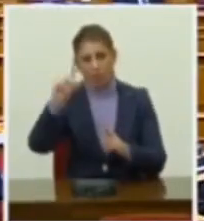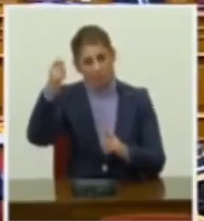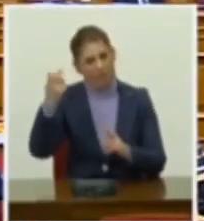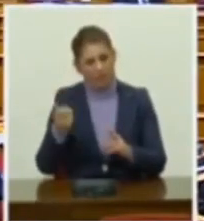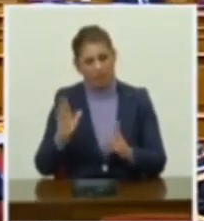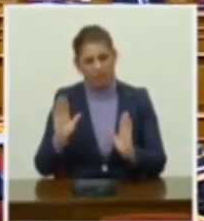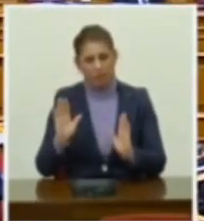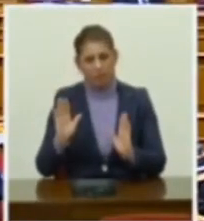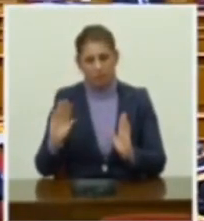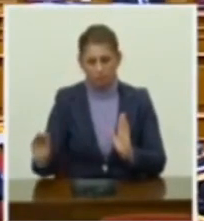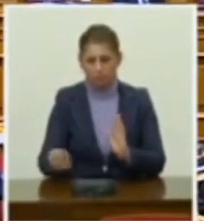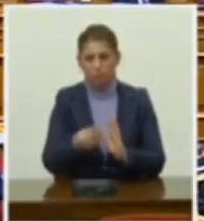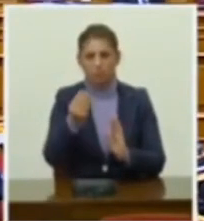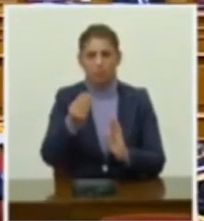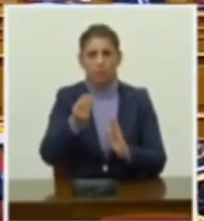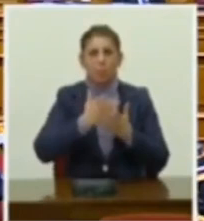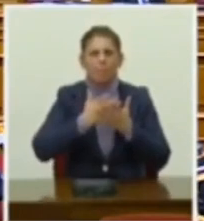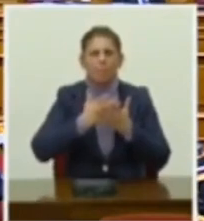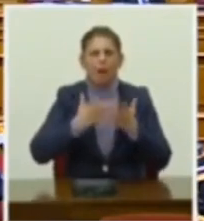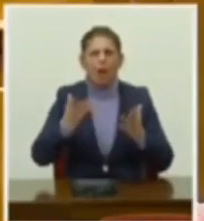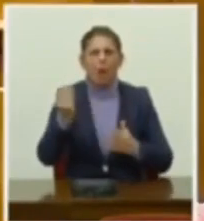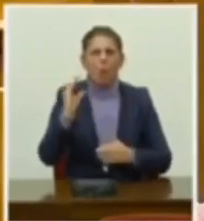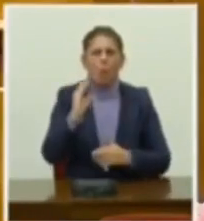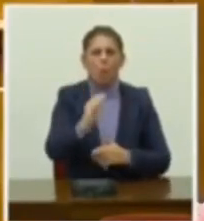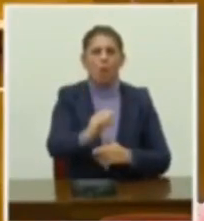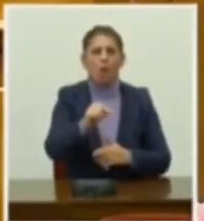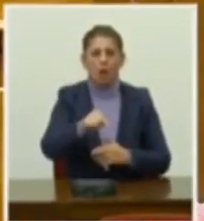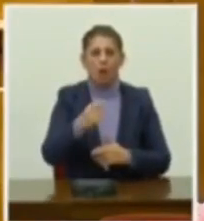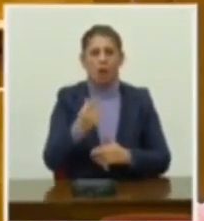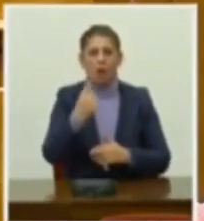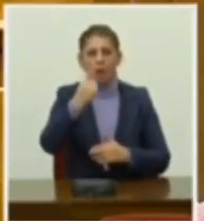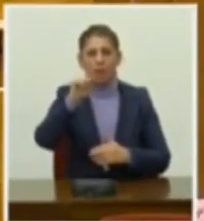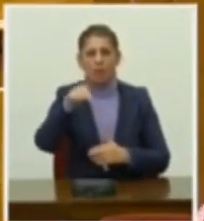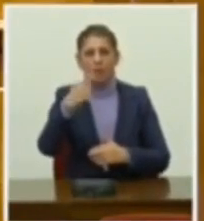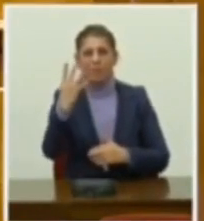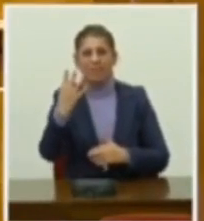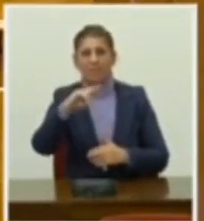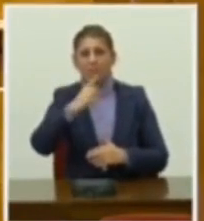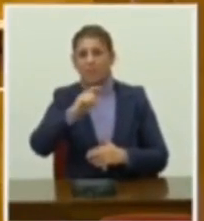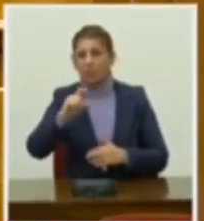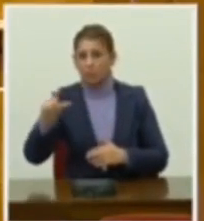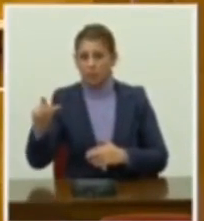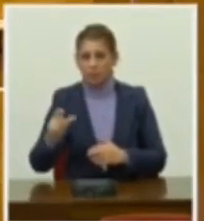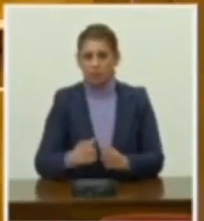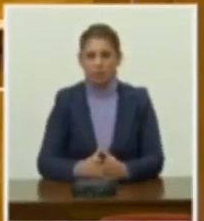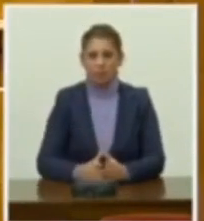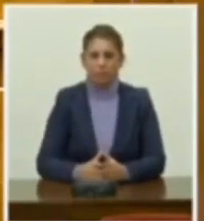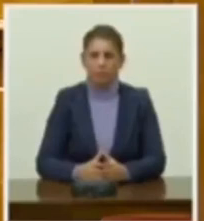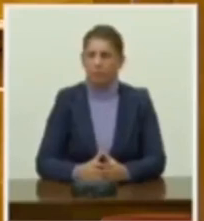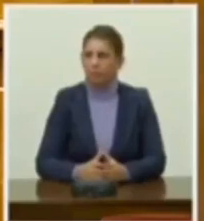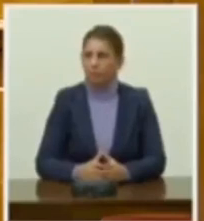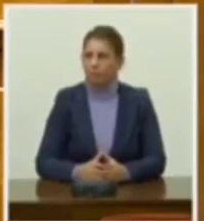άσκηση. Προκύπτει σε ένα ηλικιώδες ποσό αυτό των 1,4 δις. Γιατί με